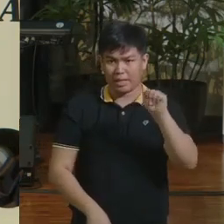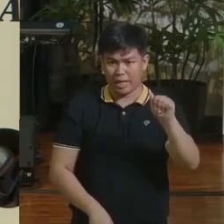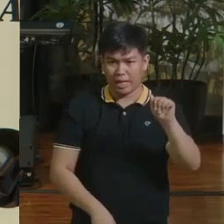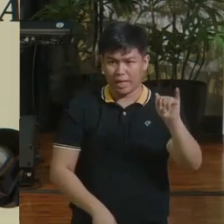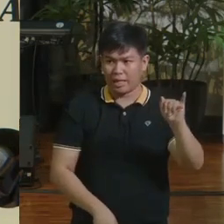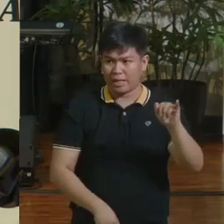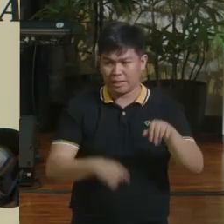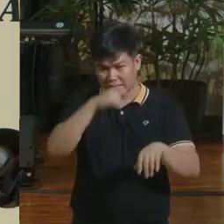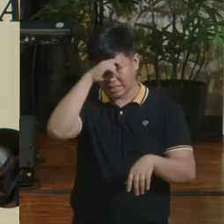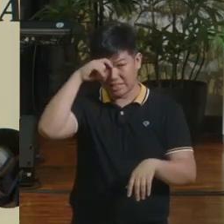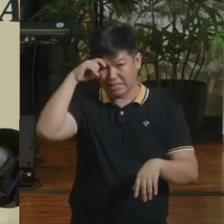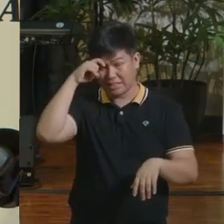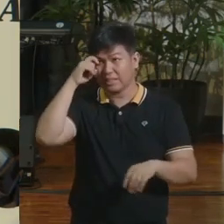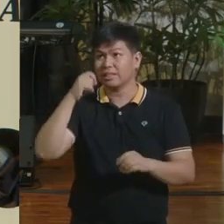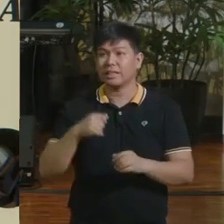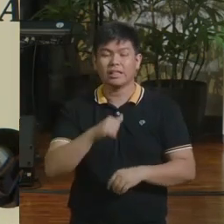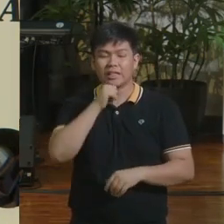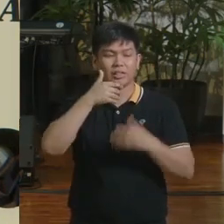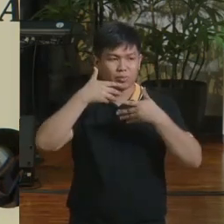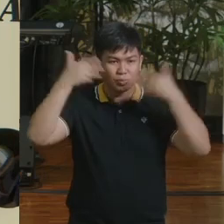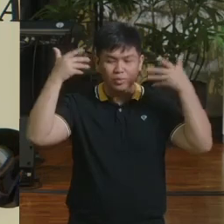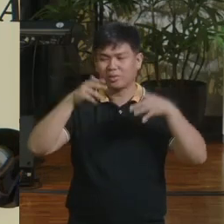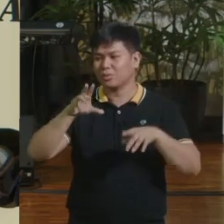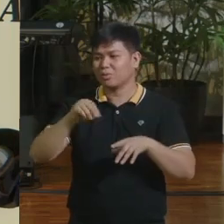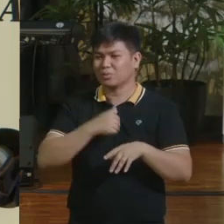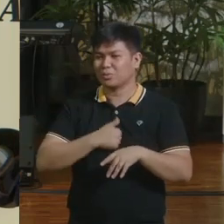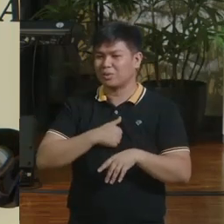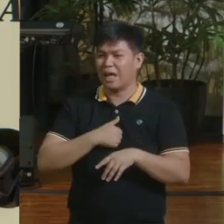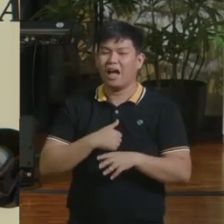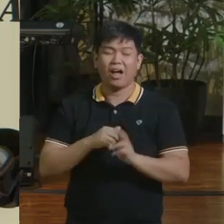Desert, pero hindi yung Saudi Arabia na alam natin ngayon.